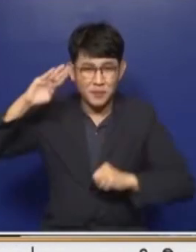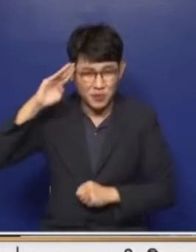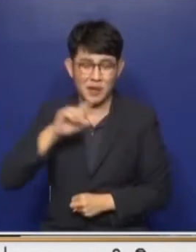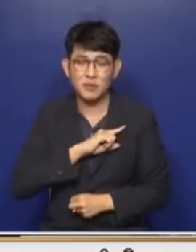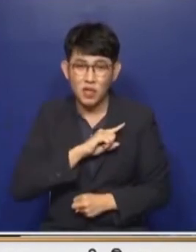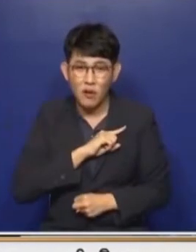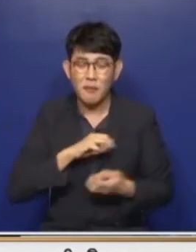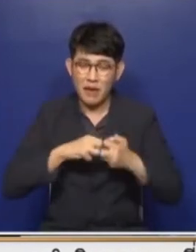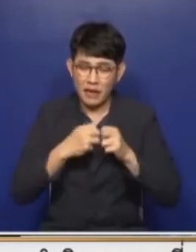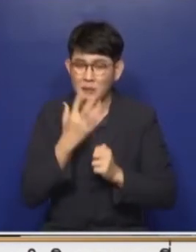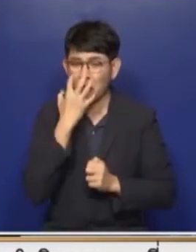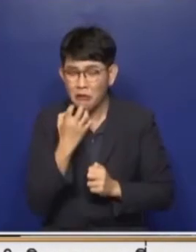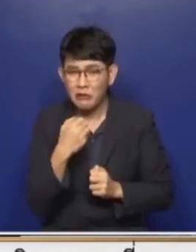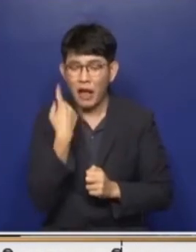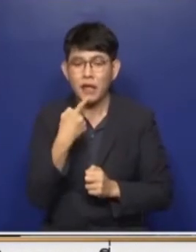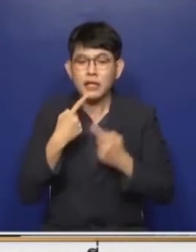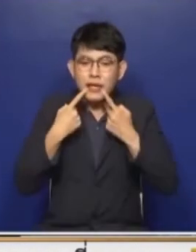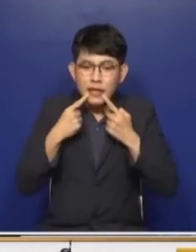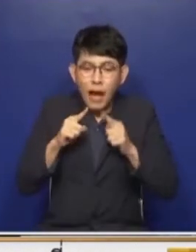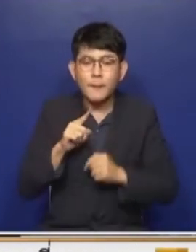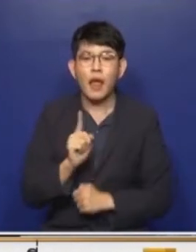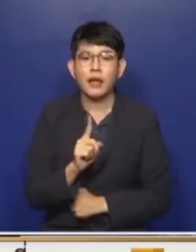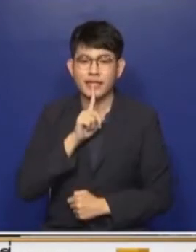ประเด